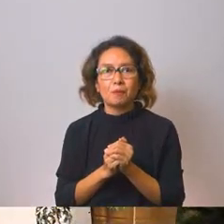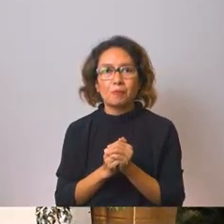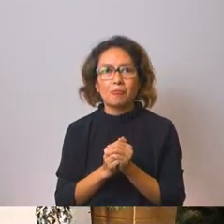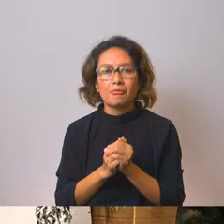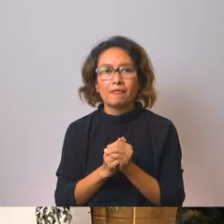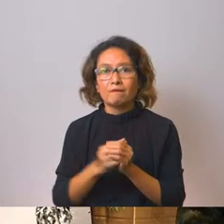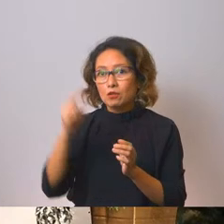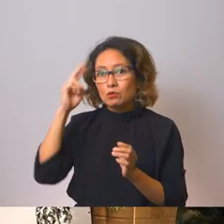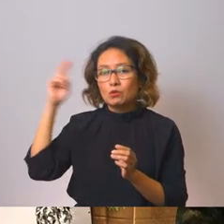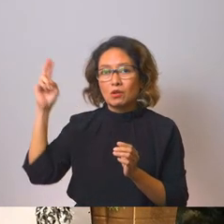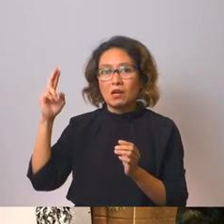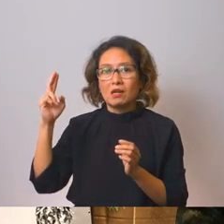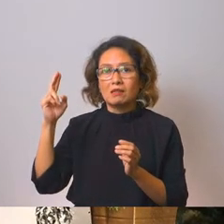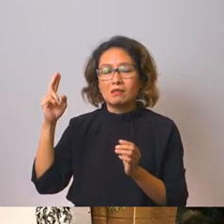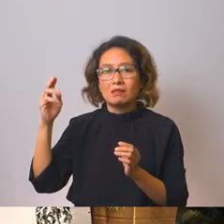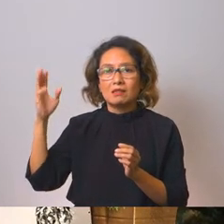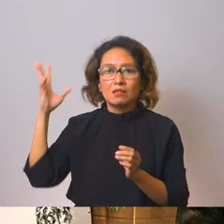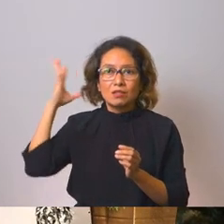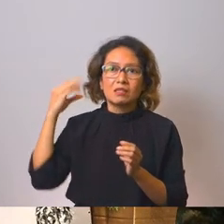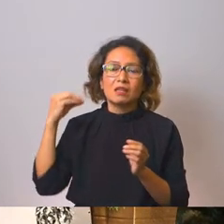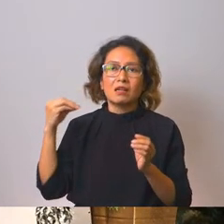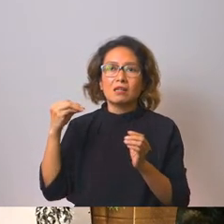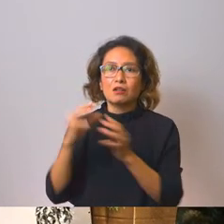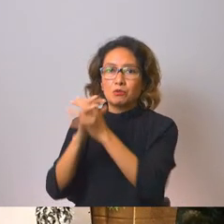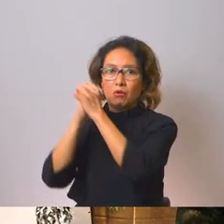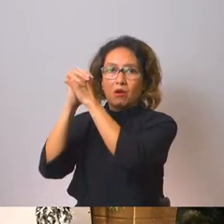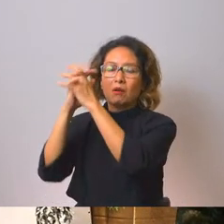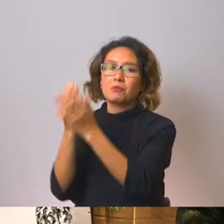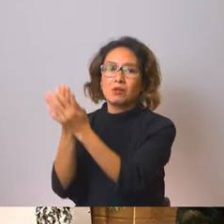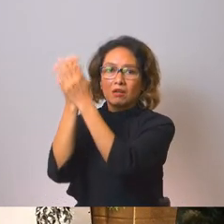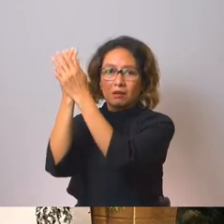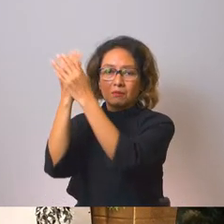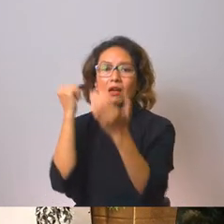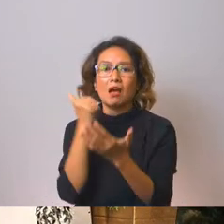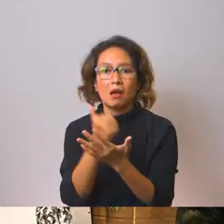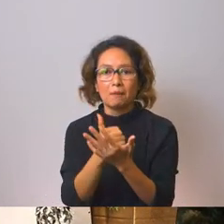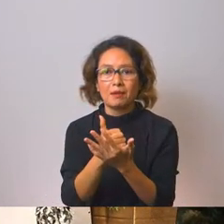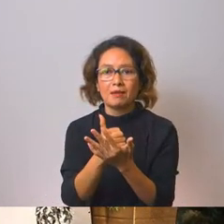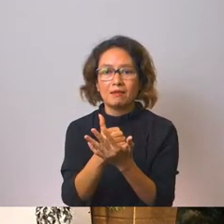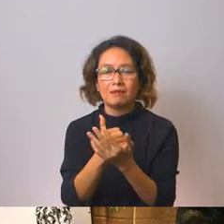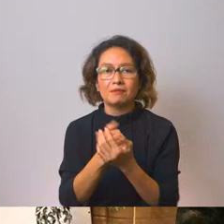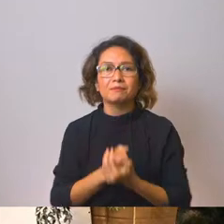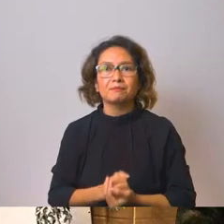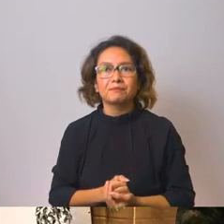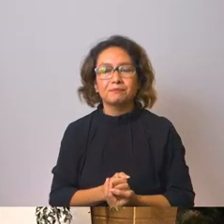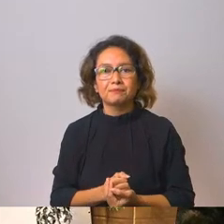Ya Tuhan, dengarkanlah doa permohonan kami. Amin.